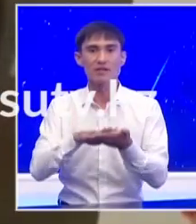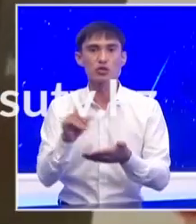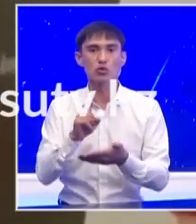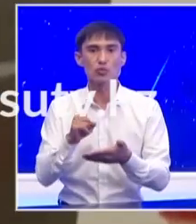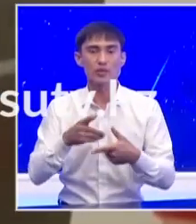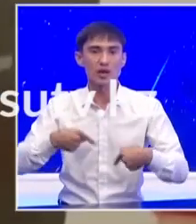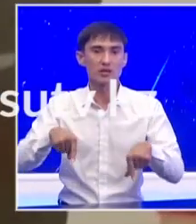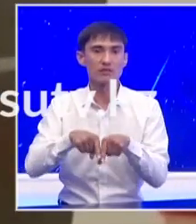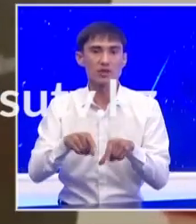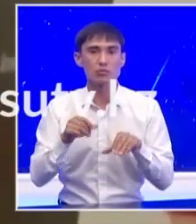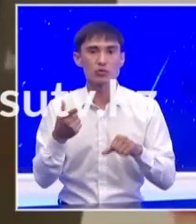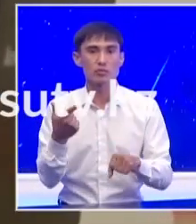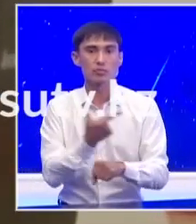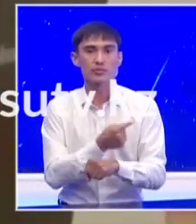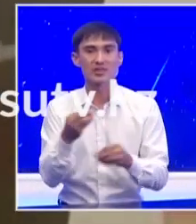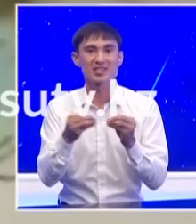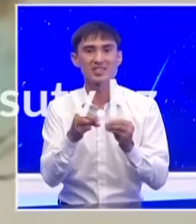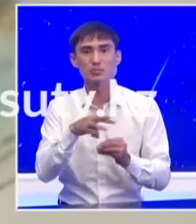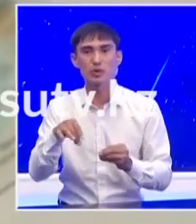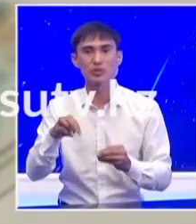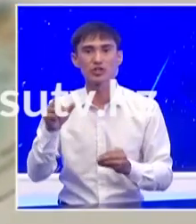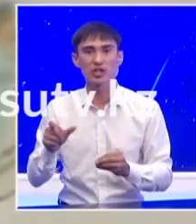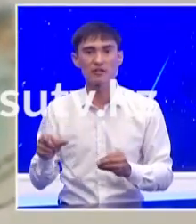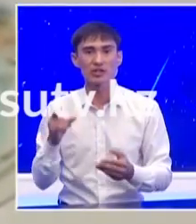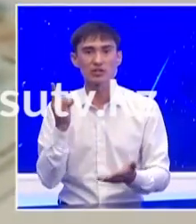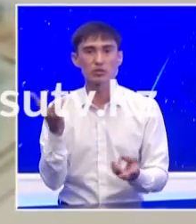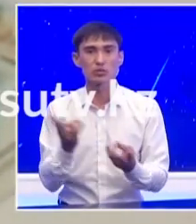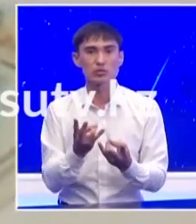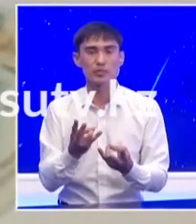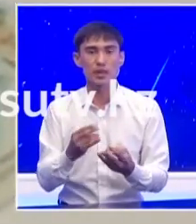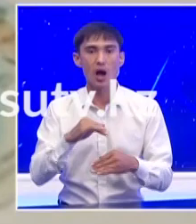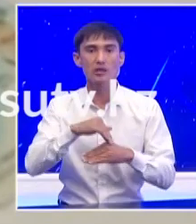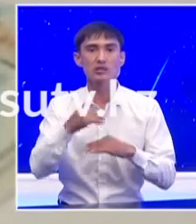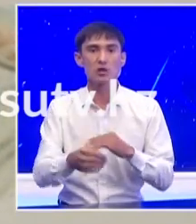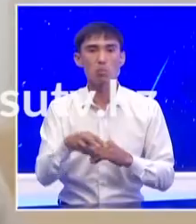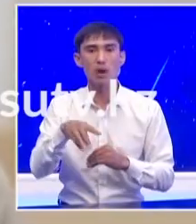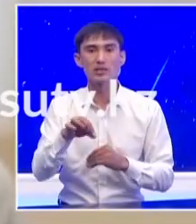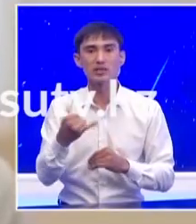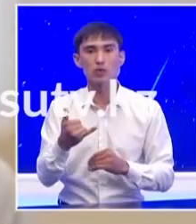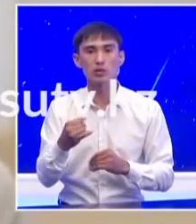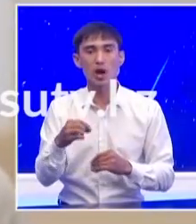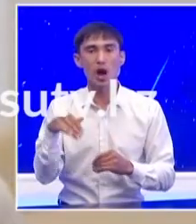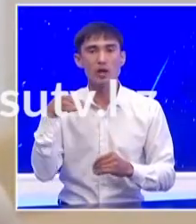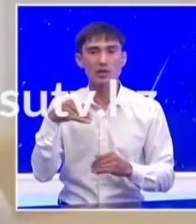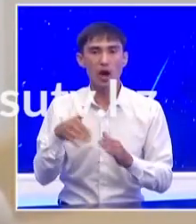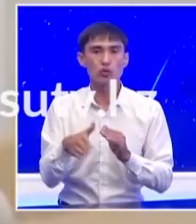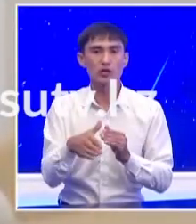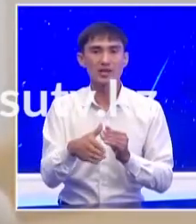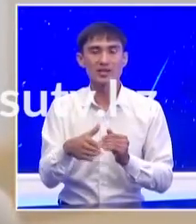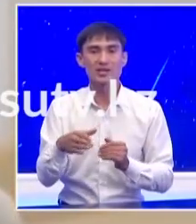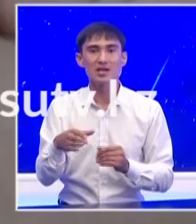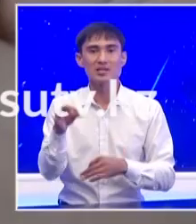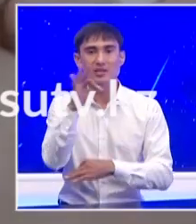иммунитета необходимо привить 10 миллионов человек. Отстают по темпам вакцинации Мангистауская, Атырауская и